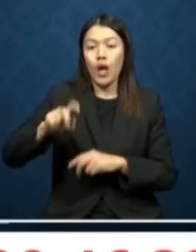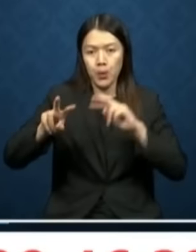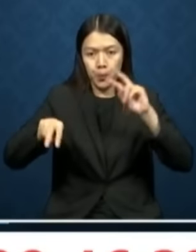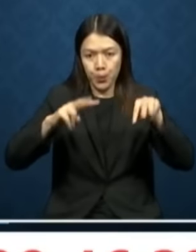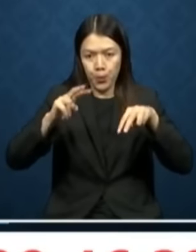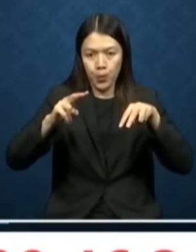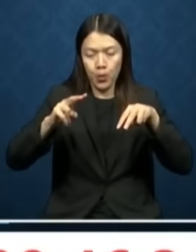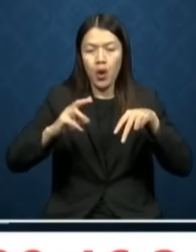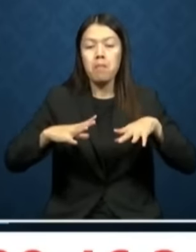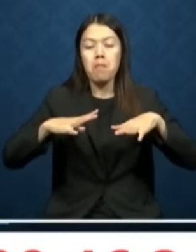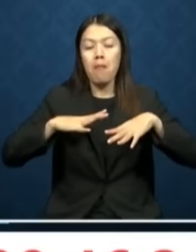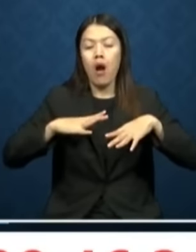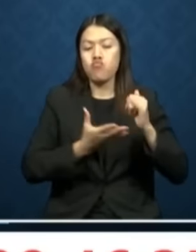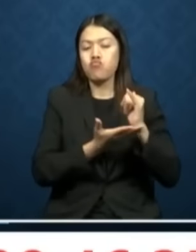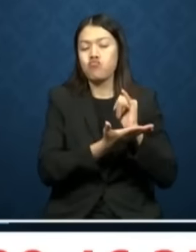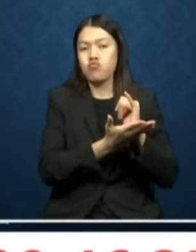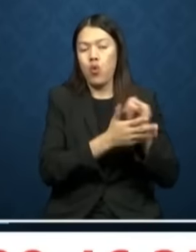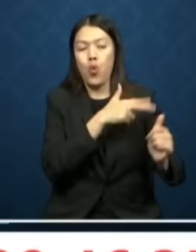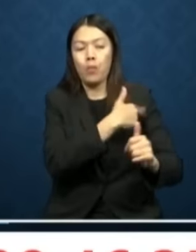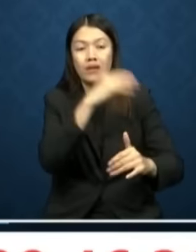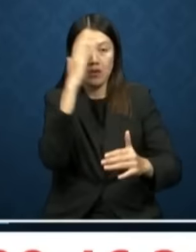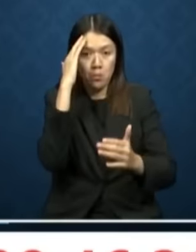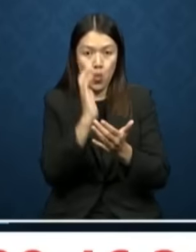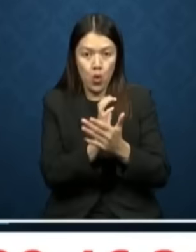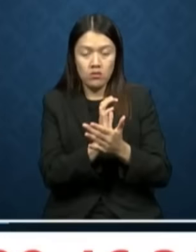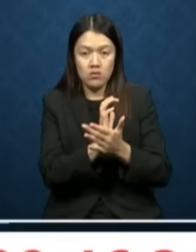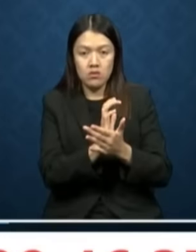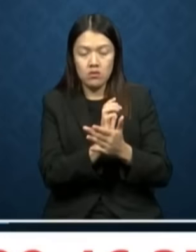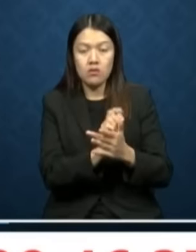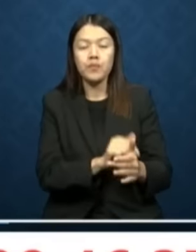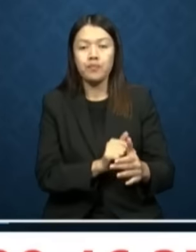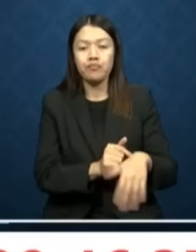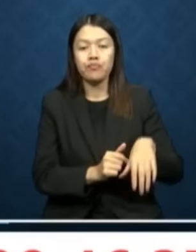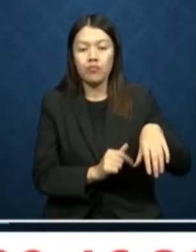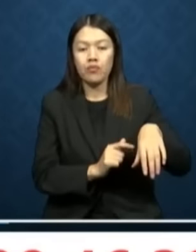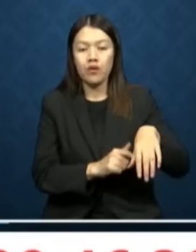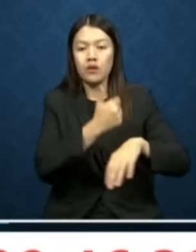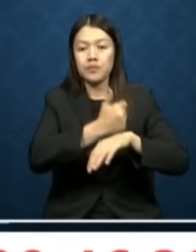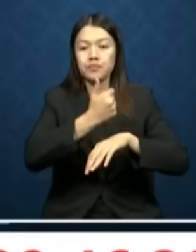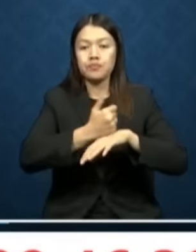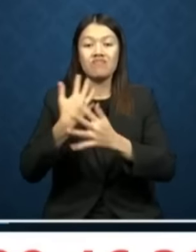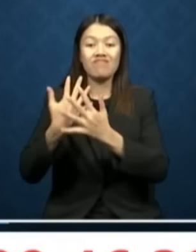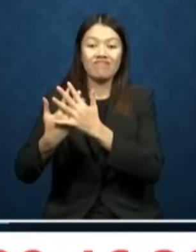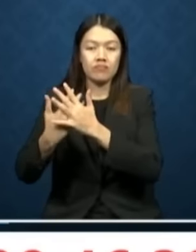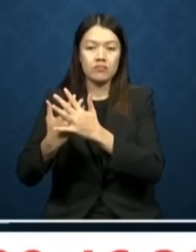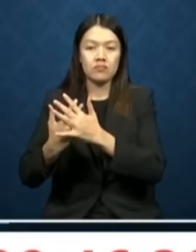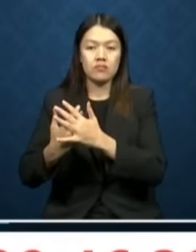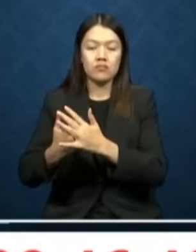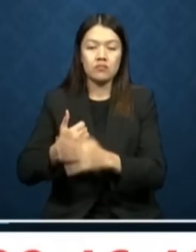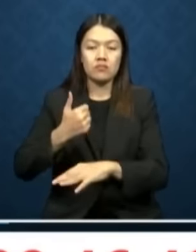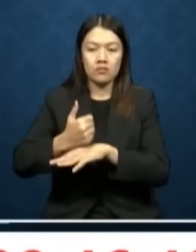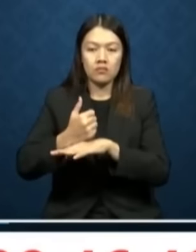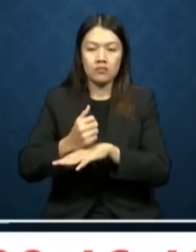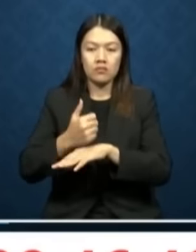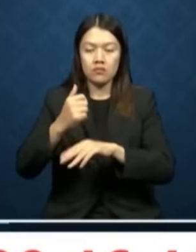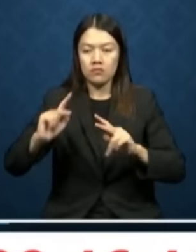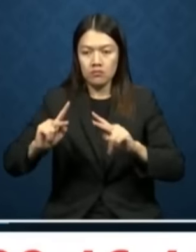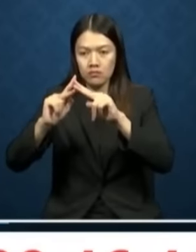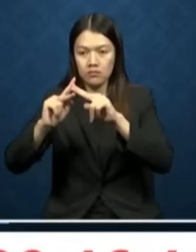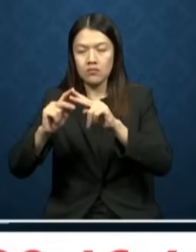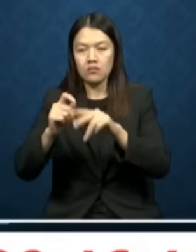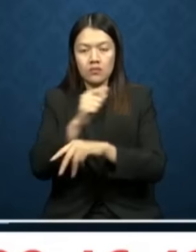คำสั่งให้พักรักษาตัวที่โรงพยาบาลตำรวจทั้งในส่วนที่ผู้บัญชาการเรือนจำขออธิบดีปลัดและรัฐมนตรี30วัน